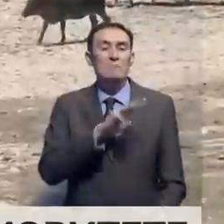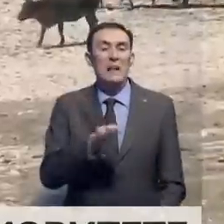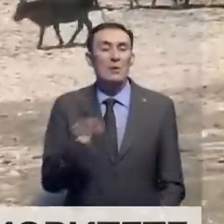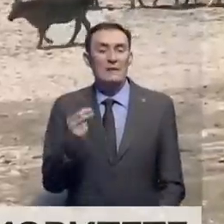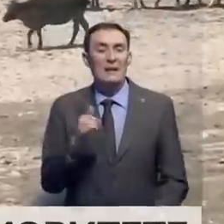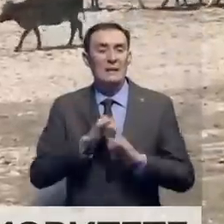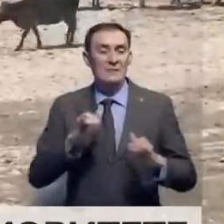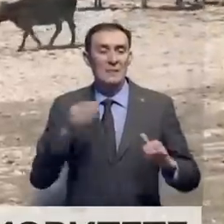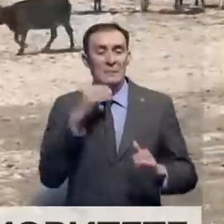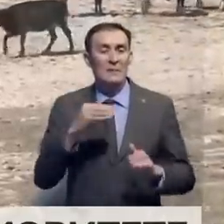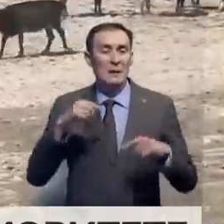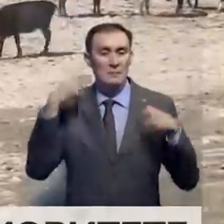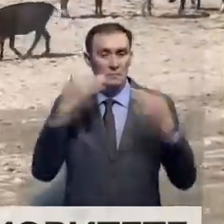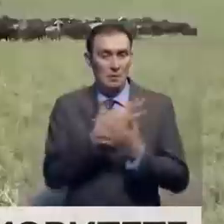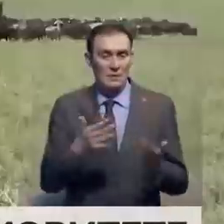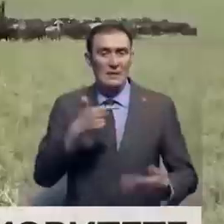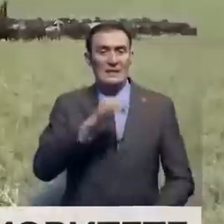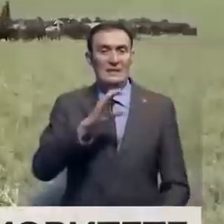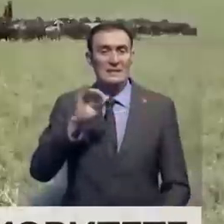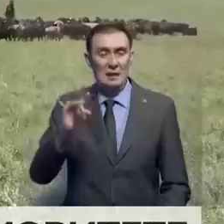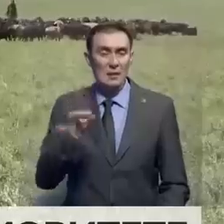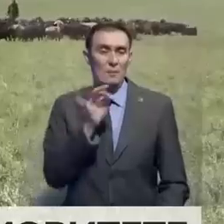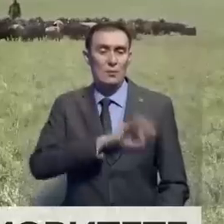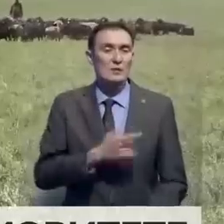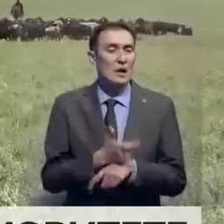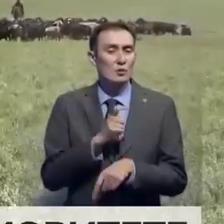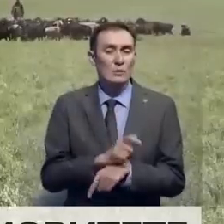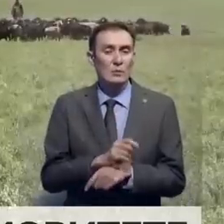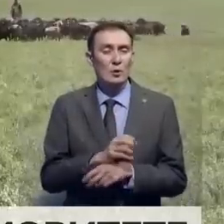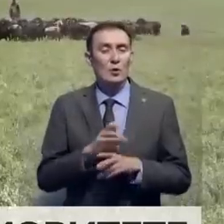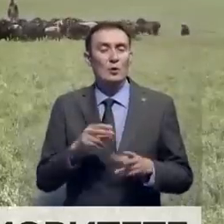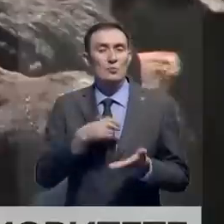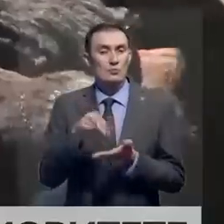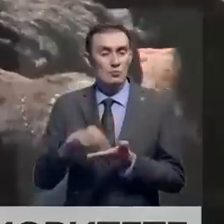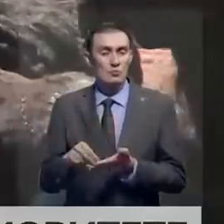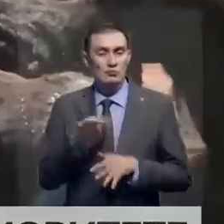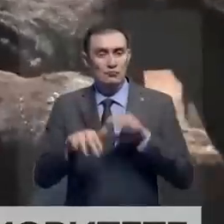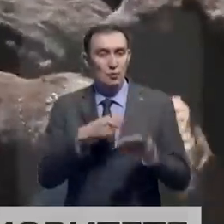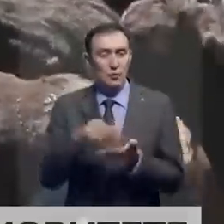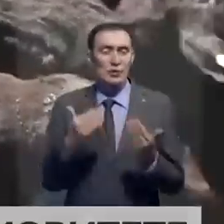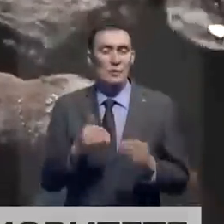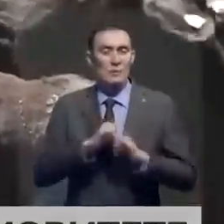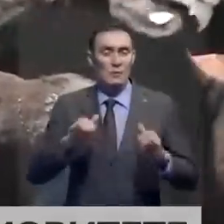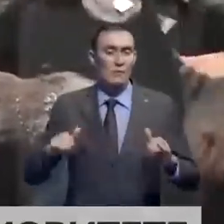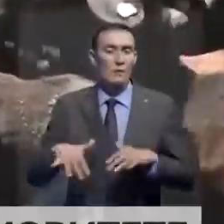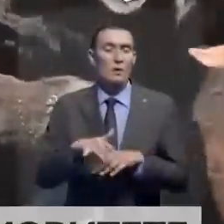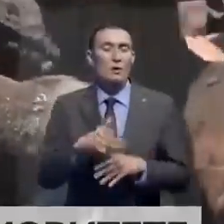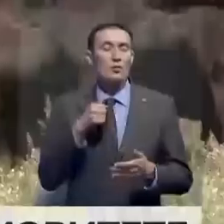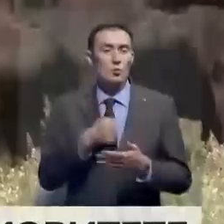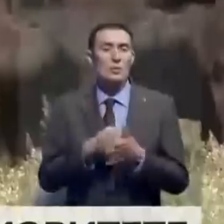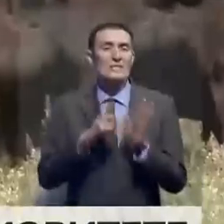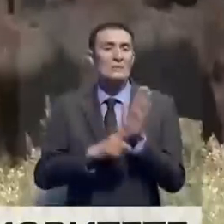тенге на разведение племенных пород гиссарская порода пользуется особым успехом у племенных хозяйств сейчас их поголовье в регионе